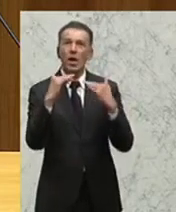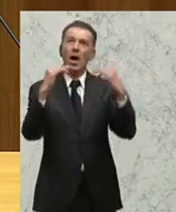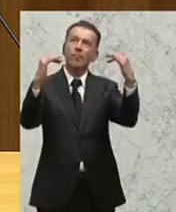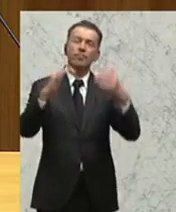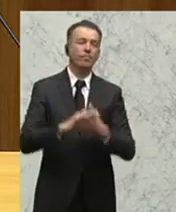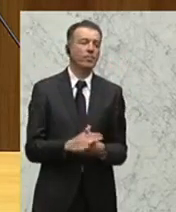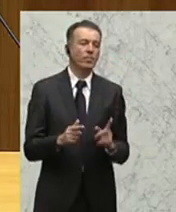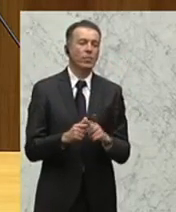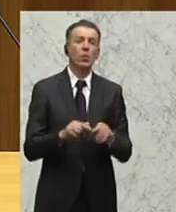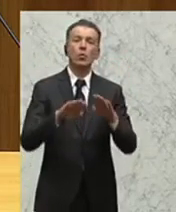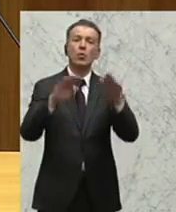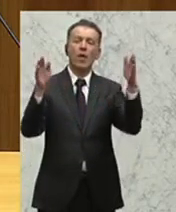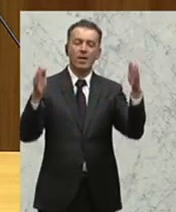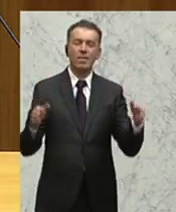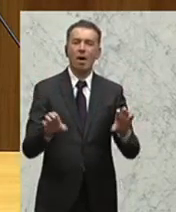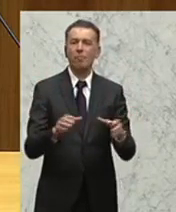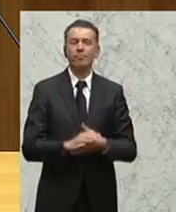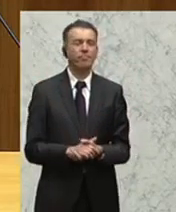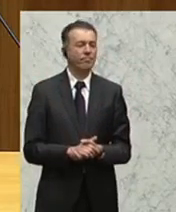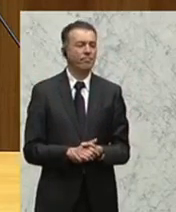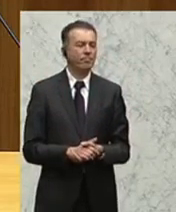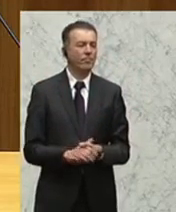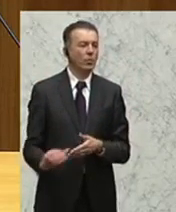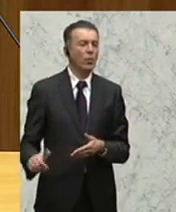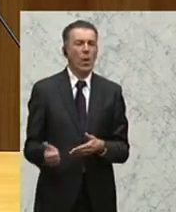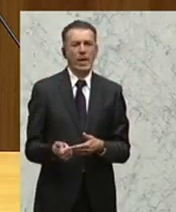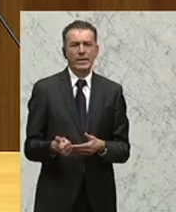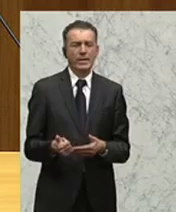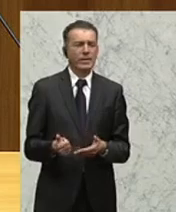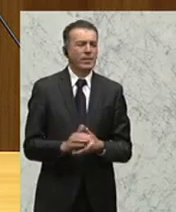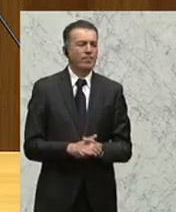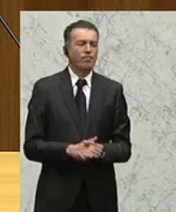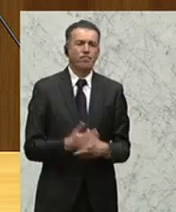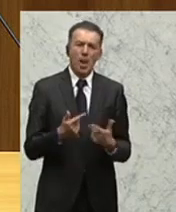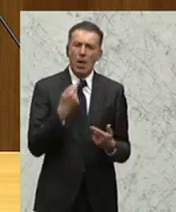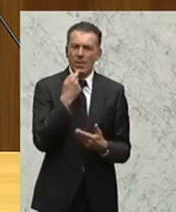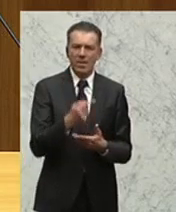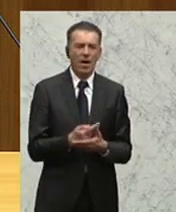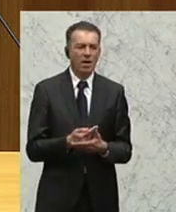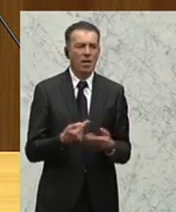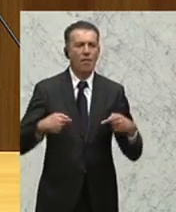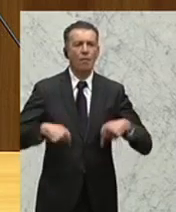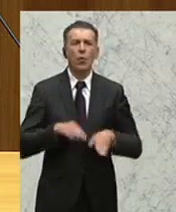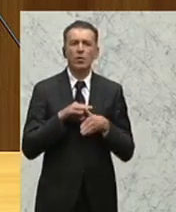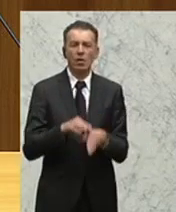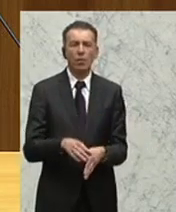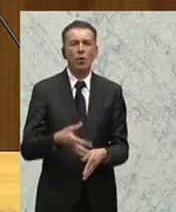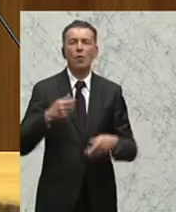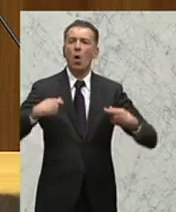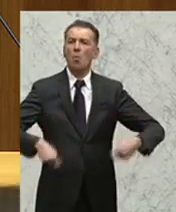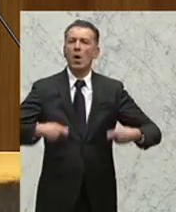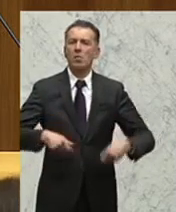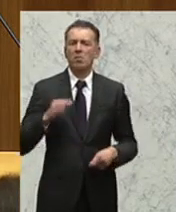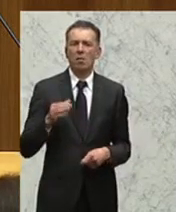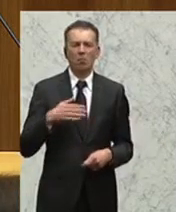Tribüne und vor den Fernsehgeräten. Vorweg darf ich mir eine Bemerkung erlauben zur Vorsitzführung von der Frau Präsidentin, weil ich